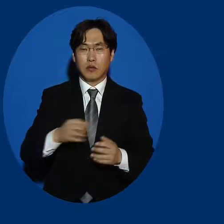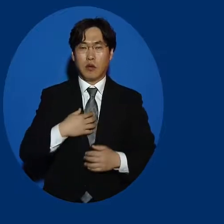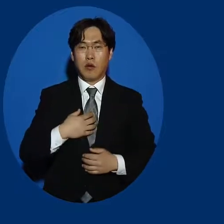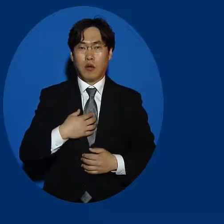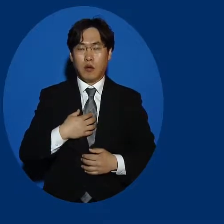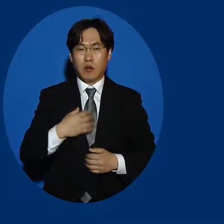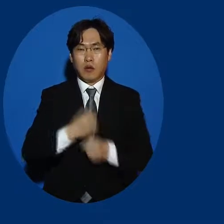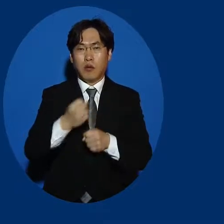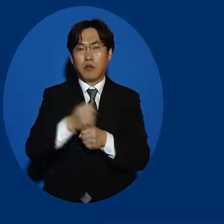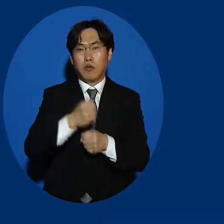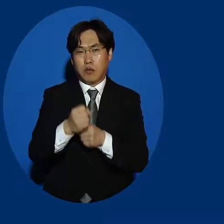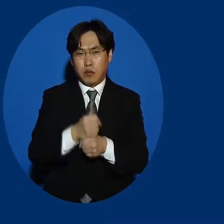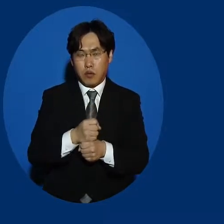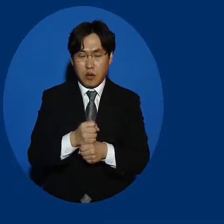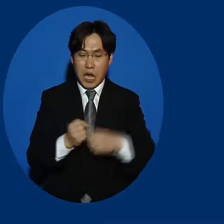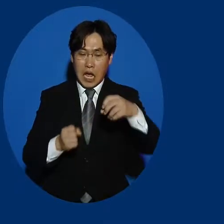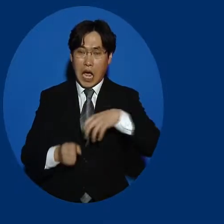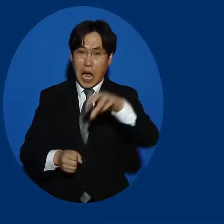전방에